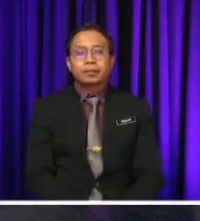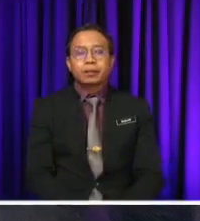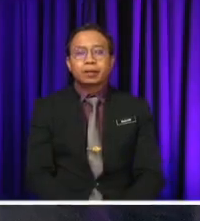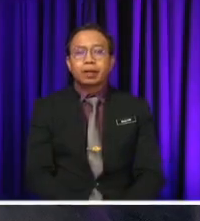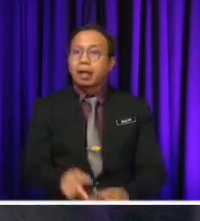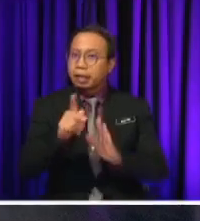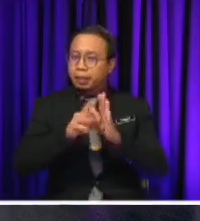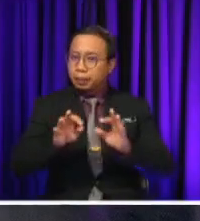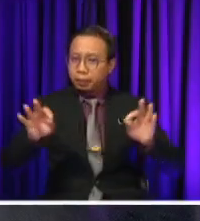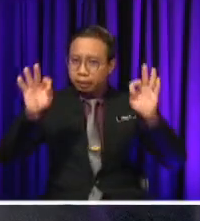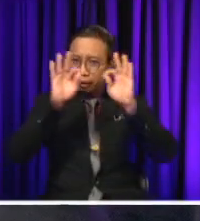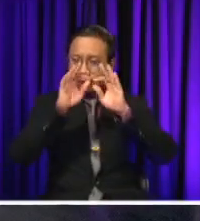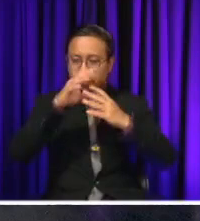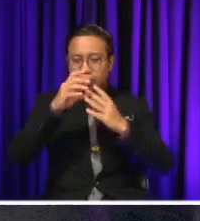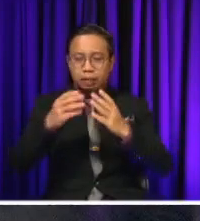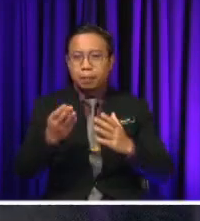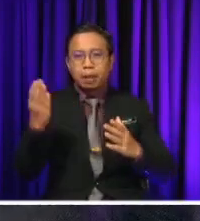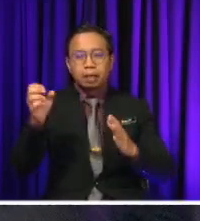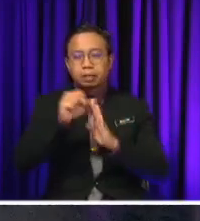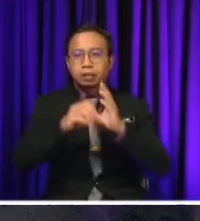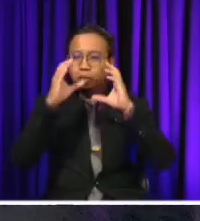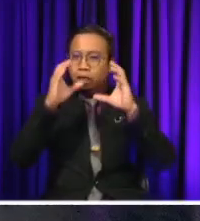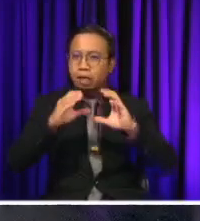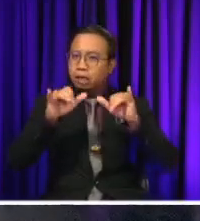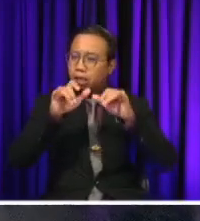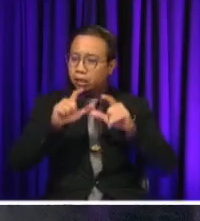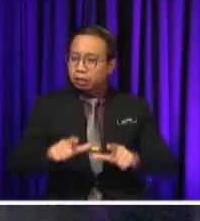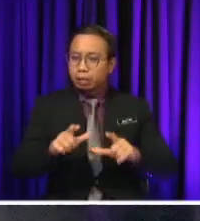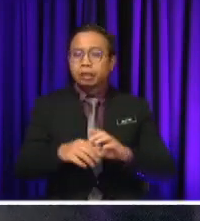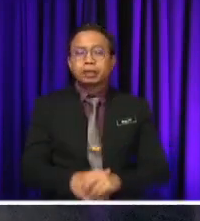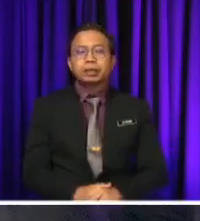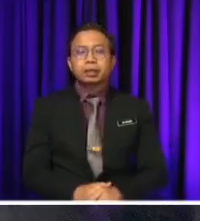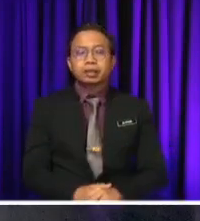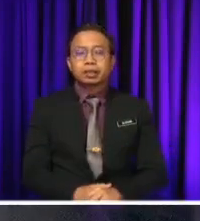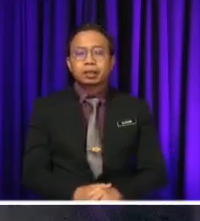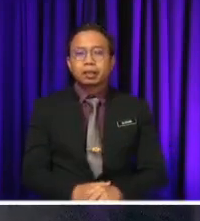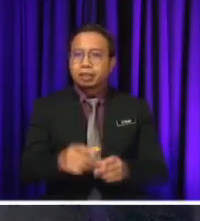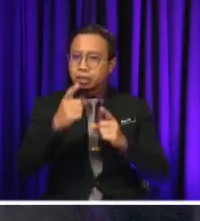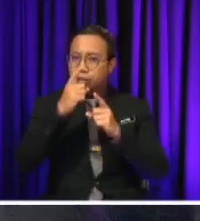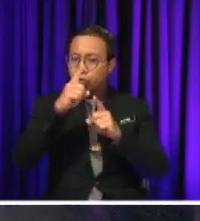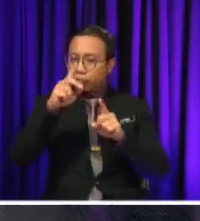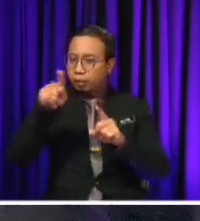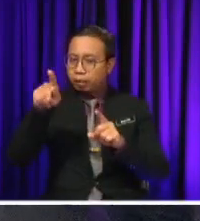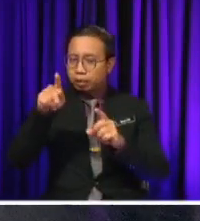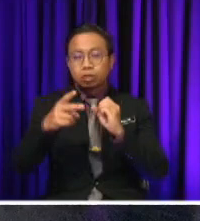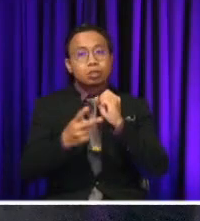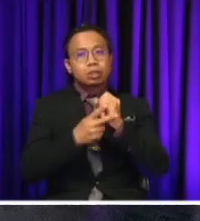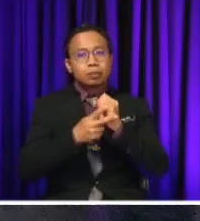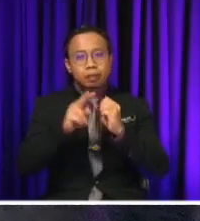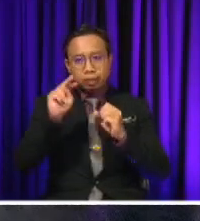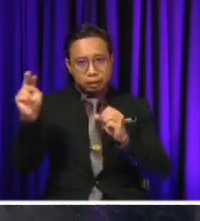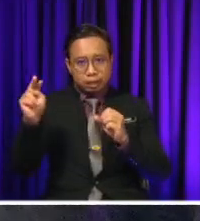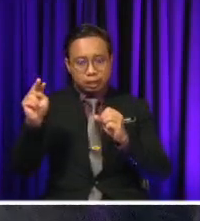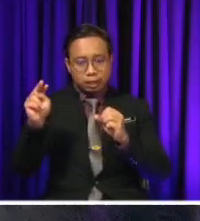memilih bahan secara Lestari yang pertama sekali jawaban di situ penyematan kos saya setuju Oke Yang